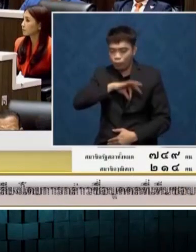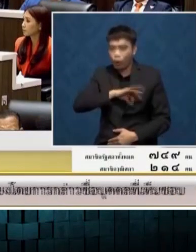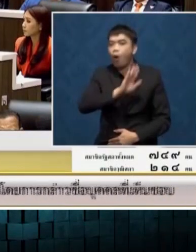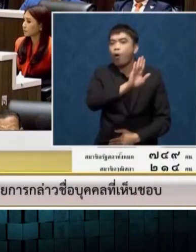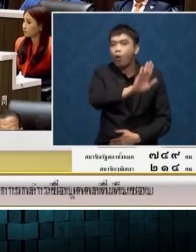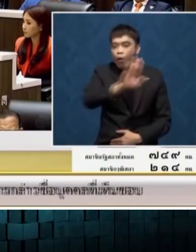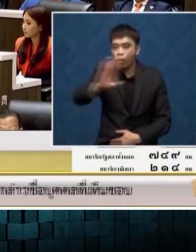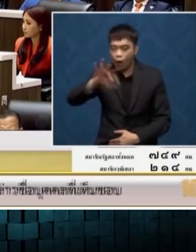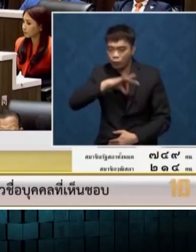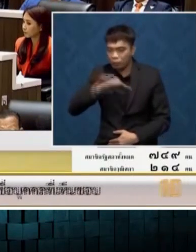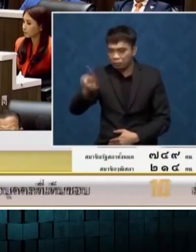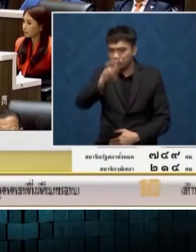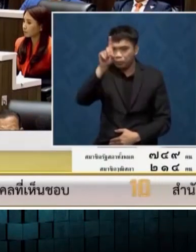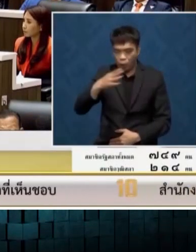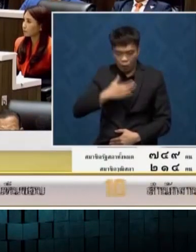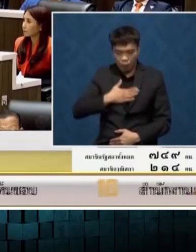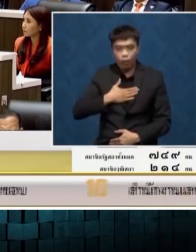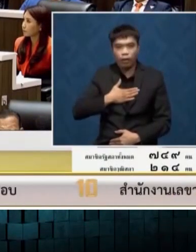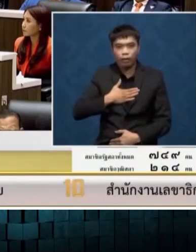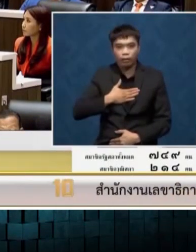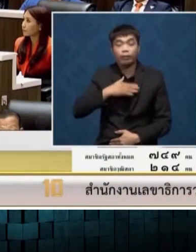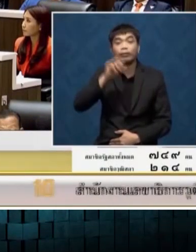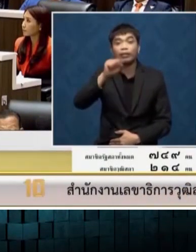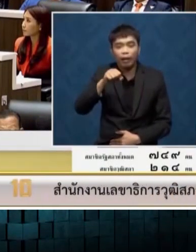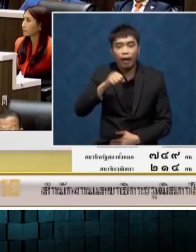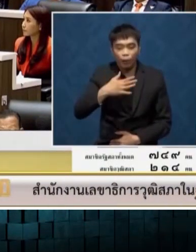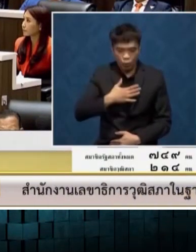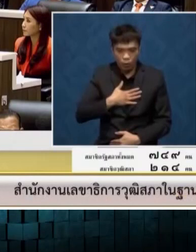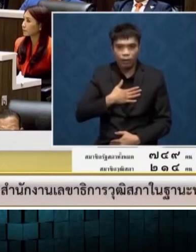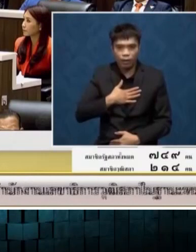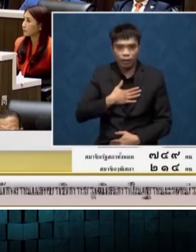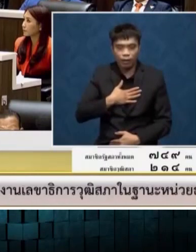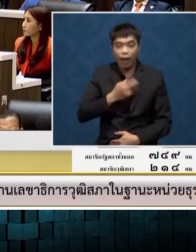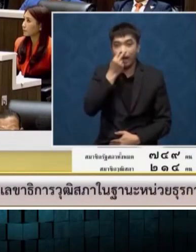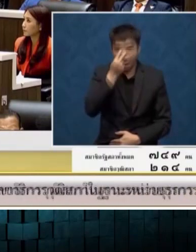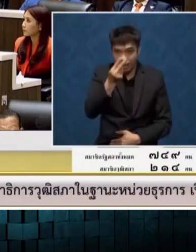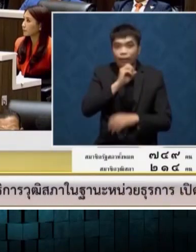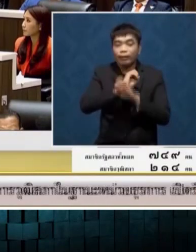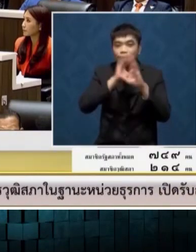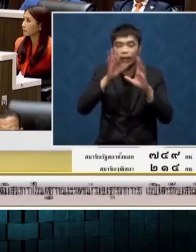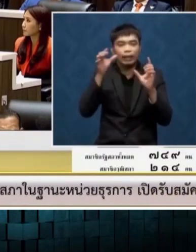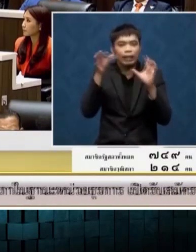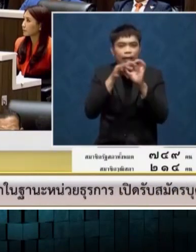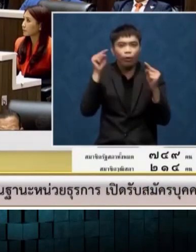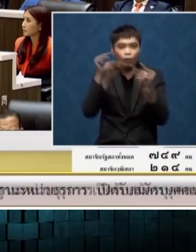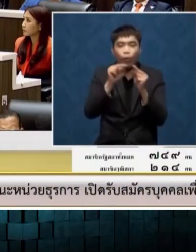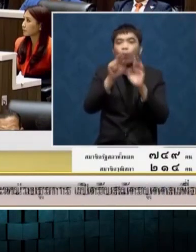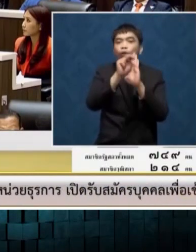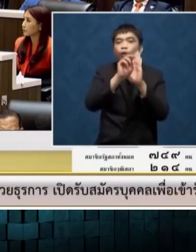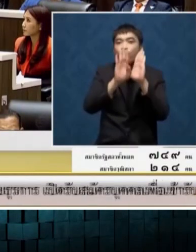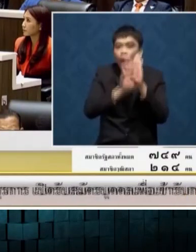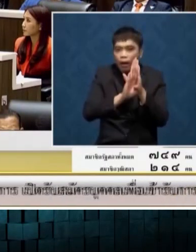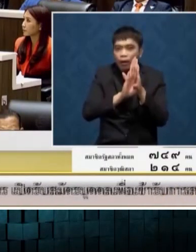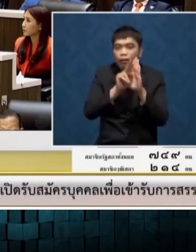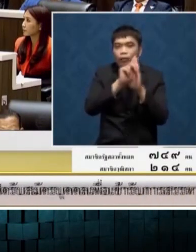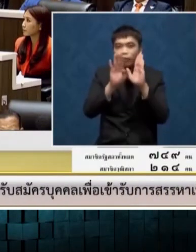พิทาอีกครั้งหนึ่งในการขอเสียงสนับสนุนนะครับโดยเฉพาะอย่างยิ่งจากสมาชิก